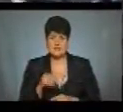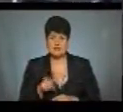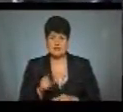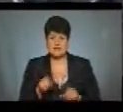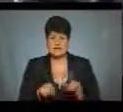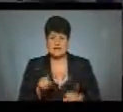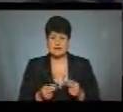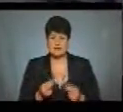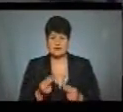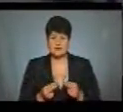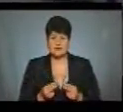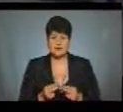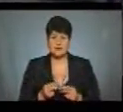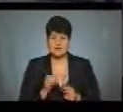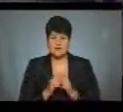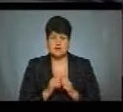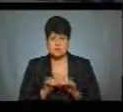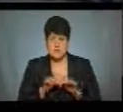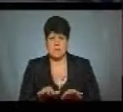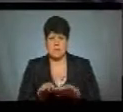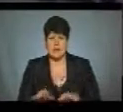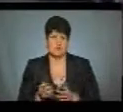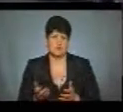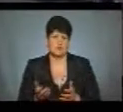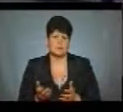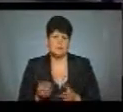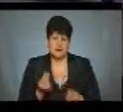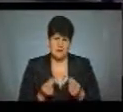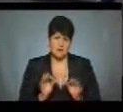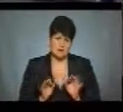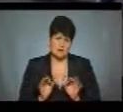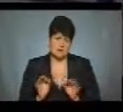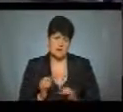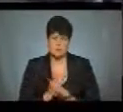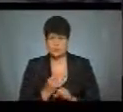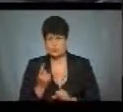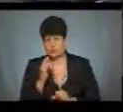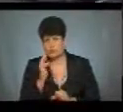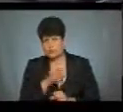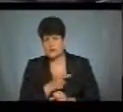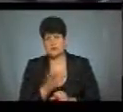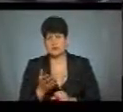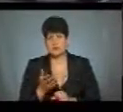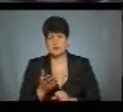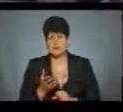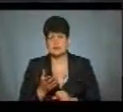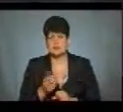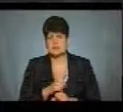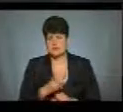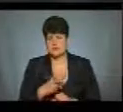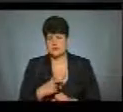воно трохи слизьке, падаю часто. Ну, думаю, ігра нормальна. Зробили помилку, то, що воротар поставив собі сам між ноги